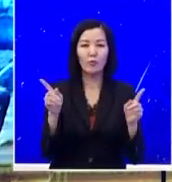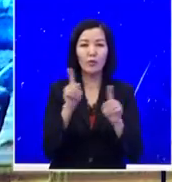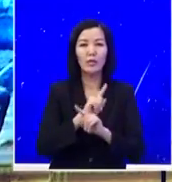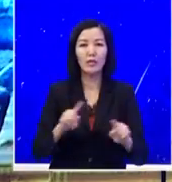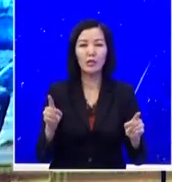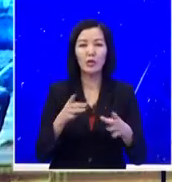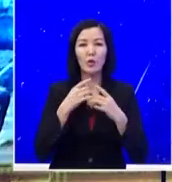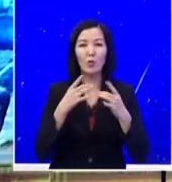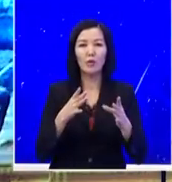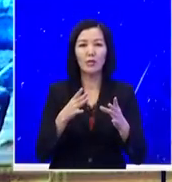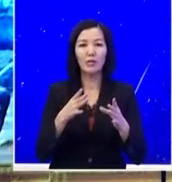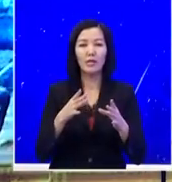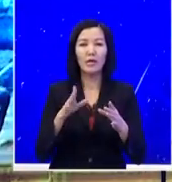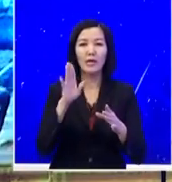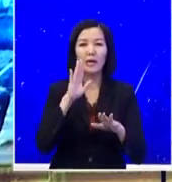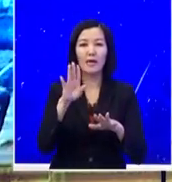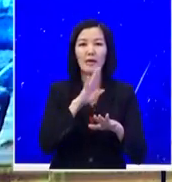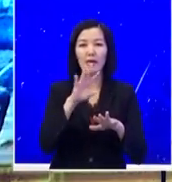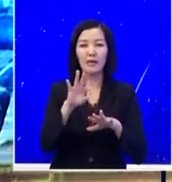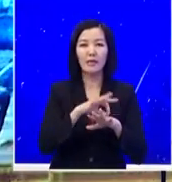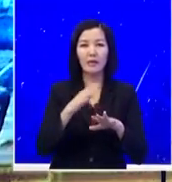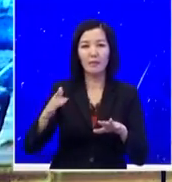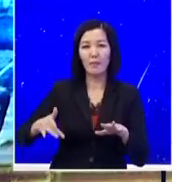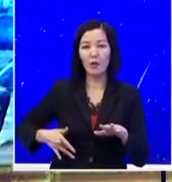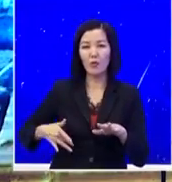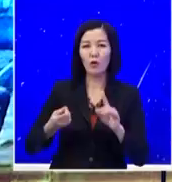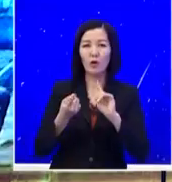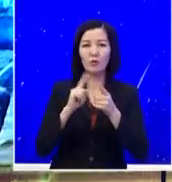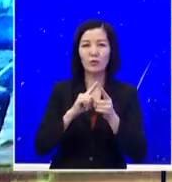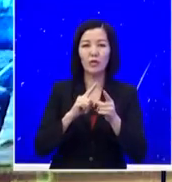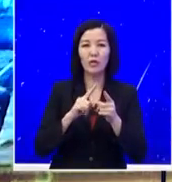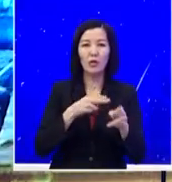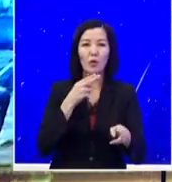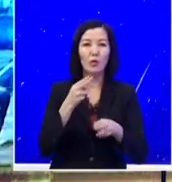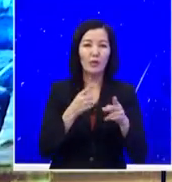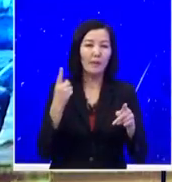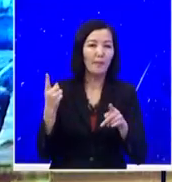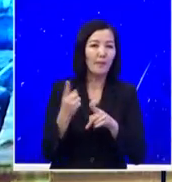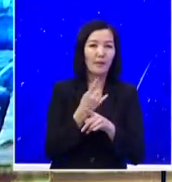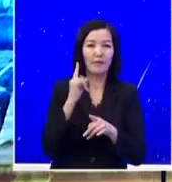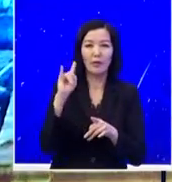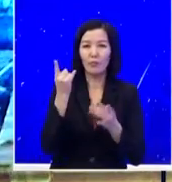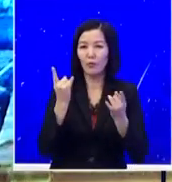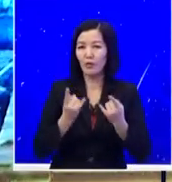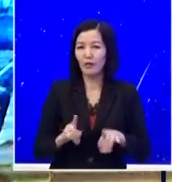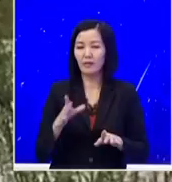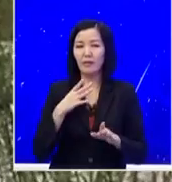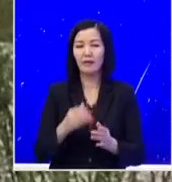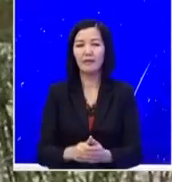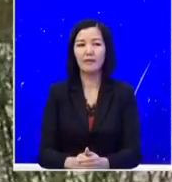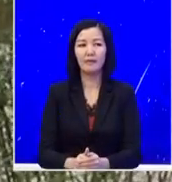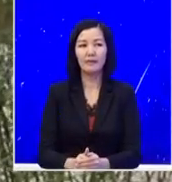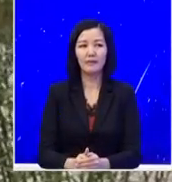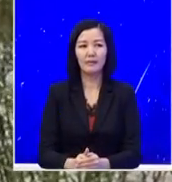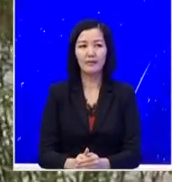ерекше қуаныш. Отанасы Әйгерім бауыр ауыстырған күрделі отадан соң алғаш рет перзент сүйіп отыр.